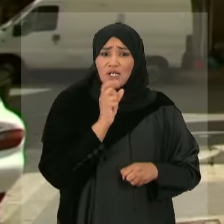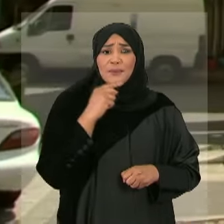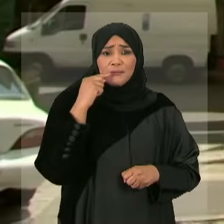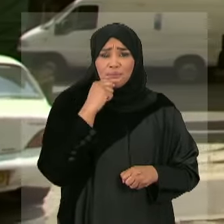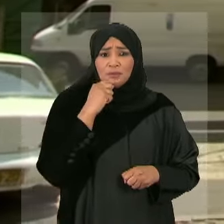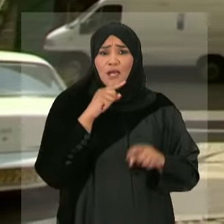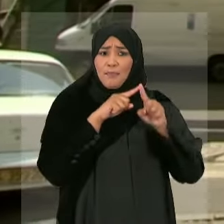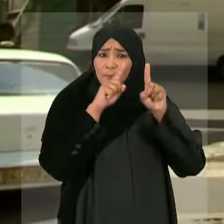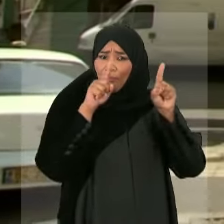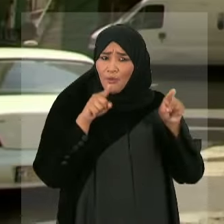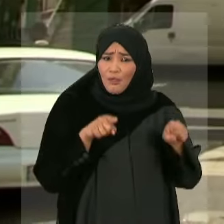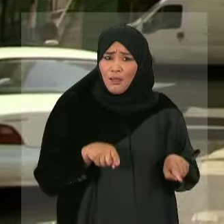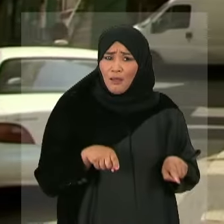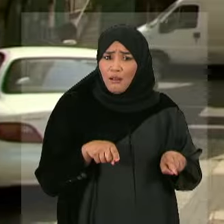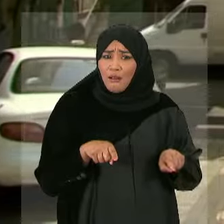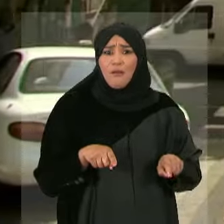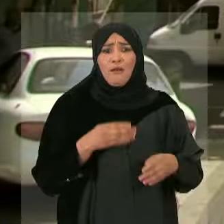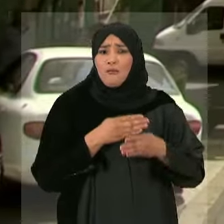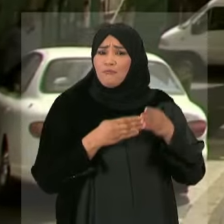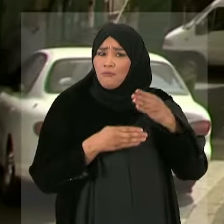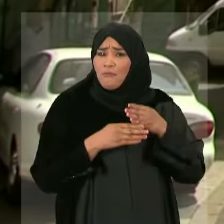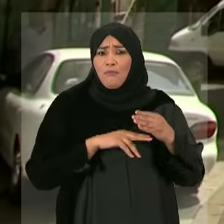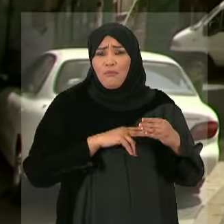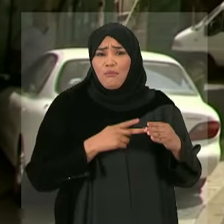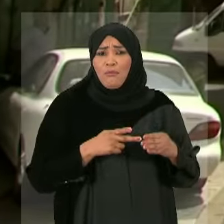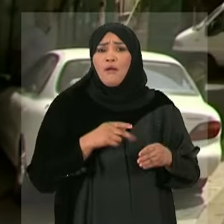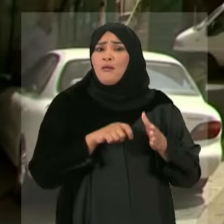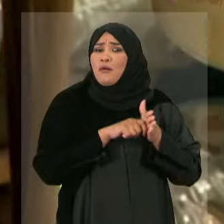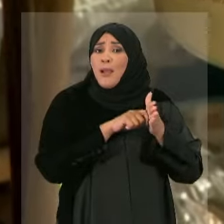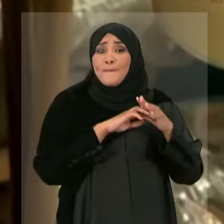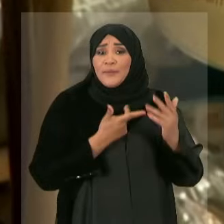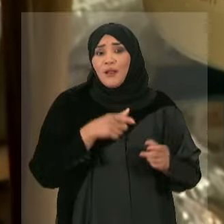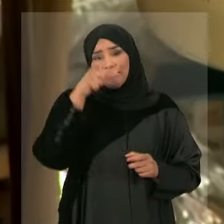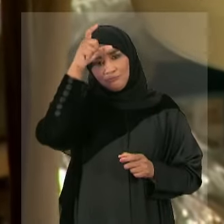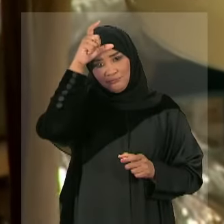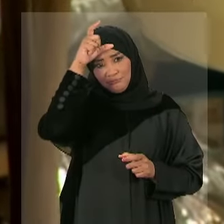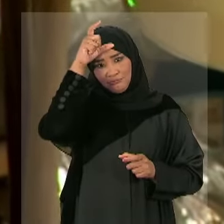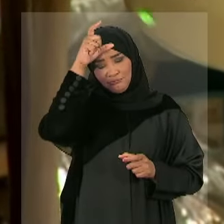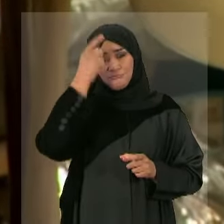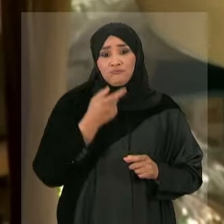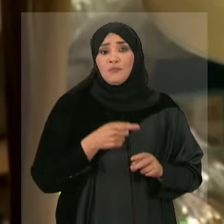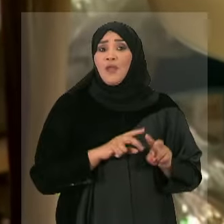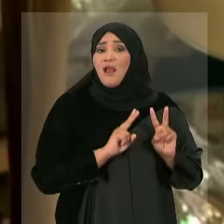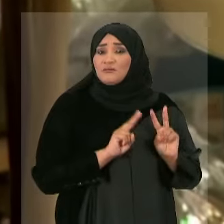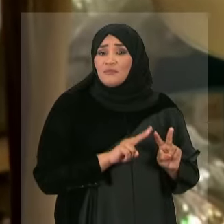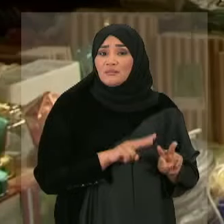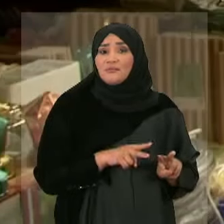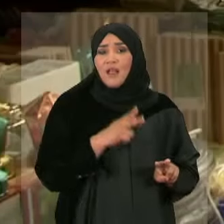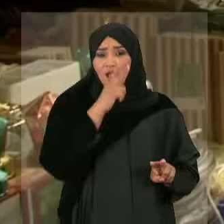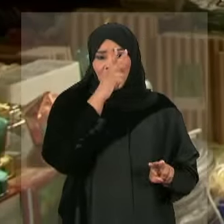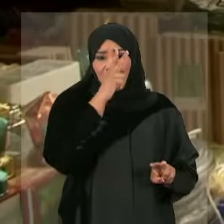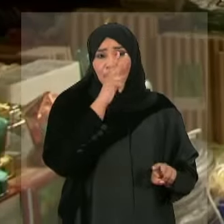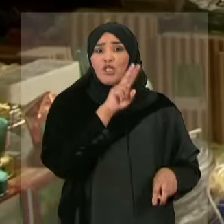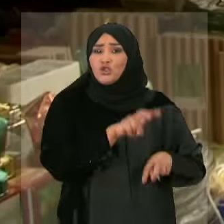الدكاكين لمبنى السراير، كلها بنت زمن الأتراك، وهي تعتبر المنطقة القديمة، السوق